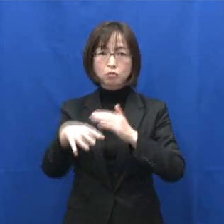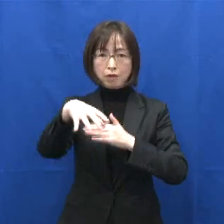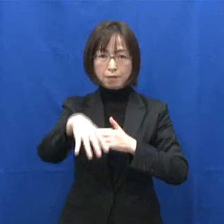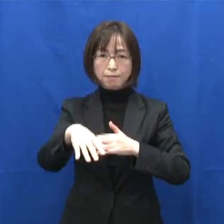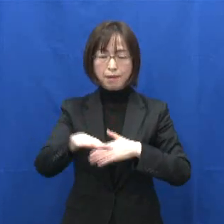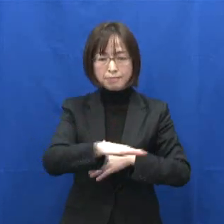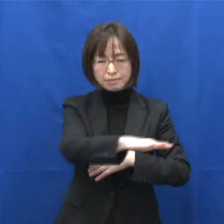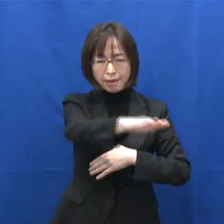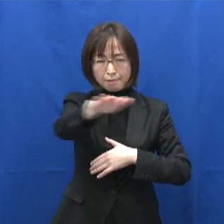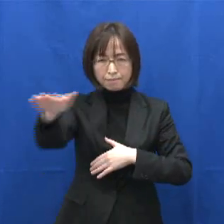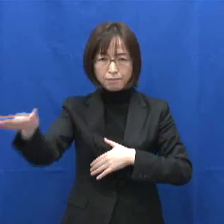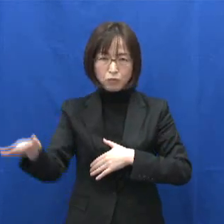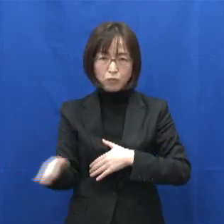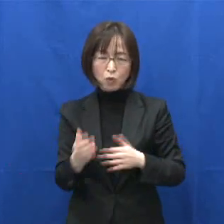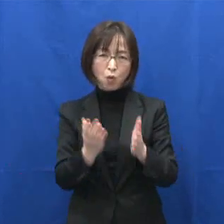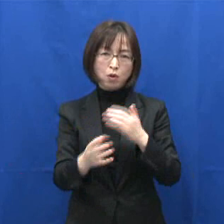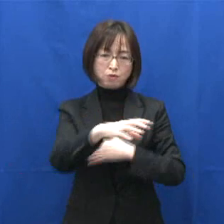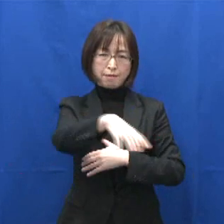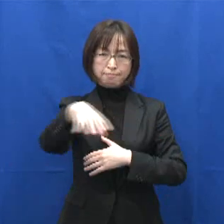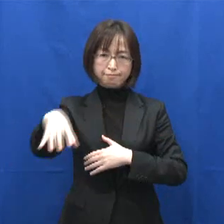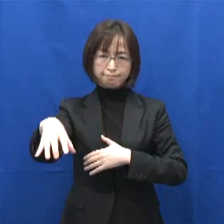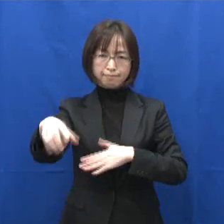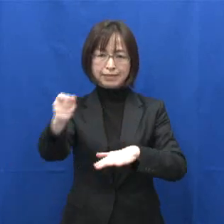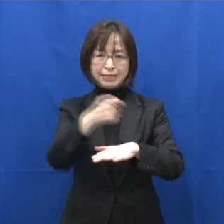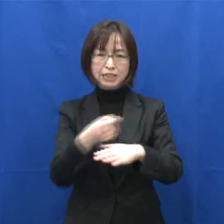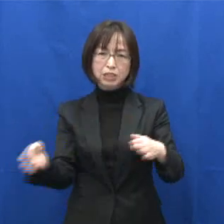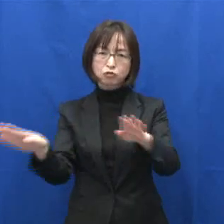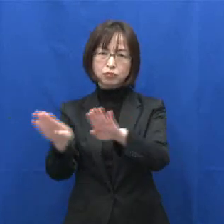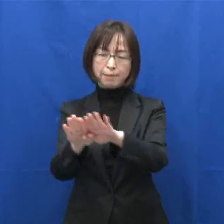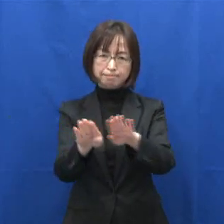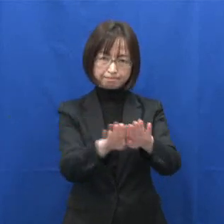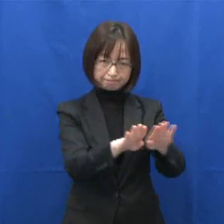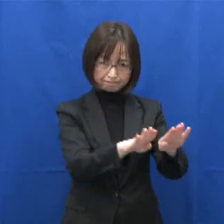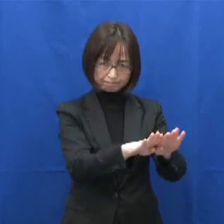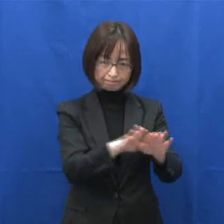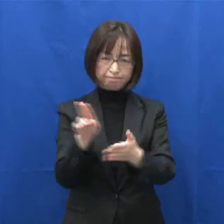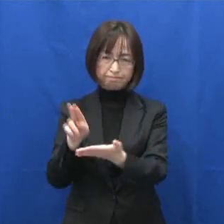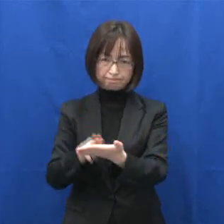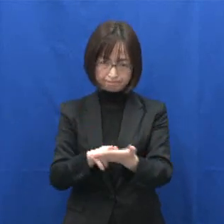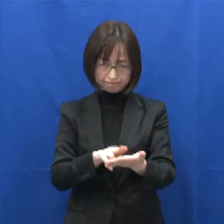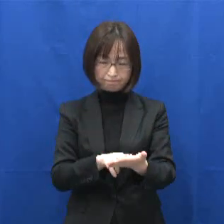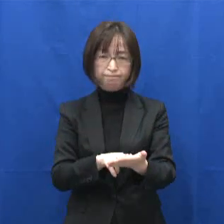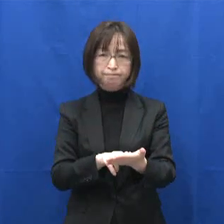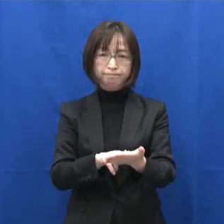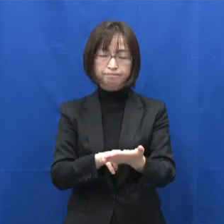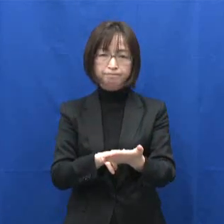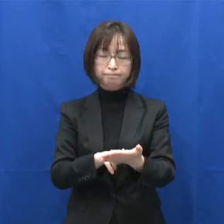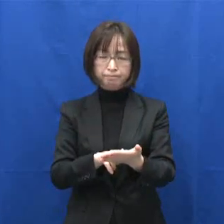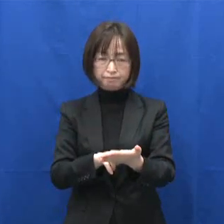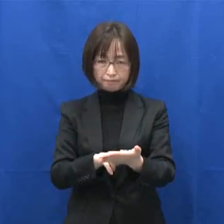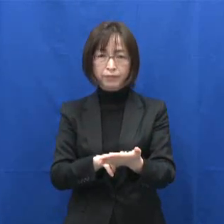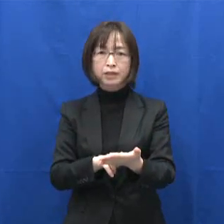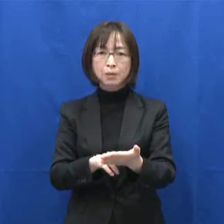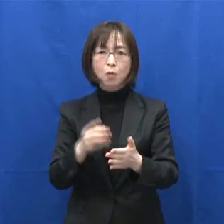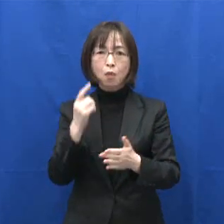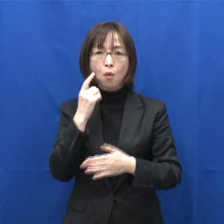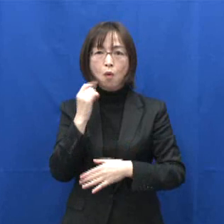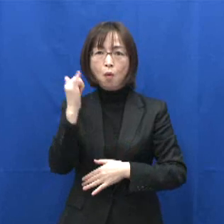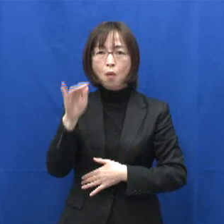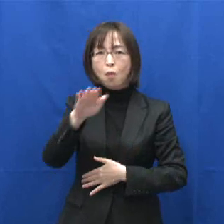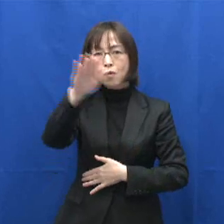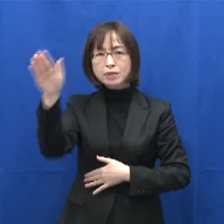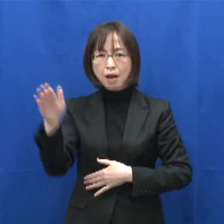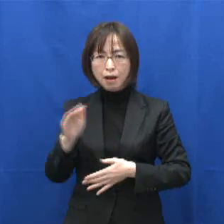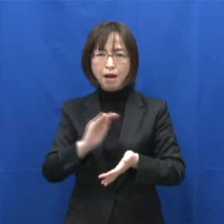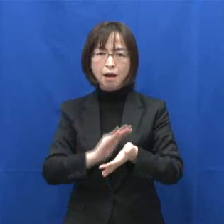全保育施設臨時休園をいたすことといたします、なお保護者が、医療